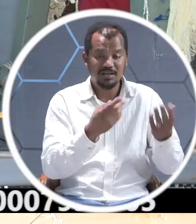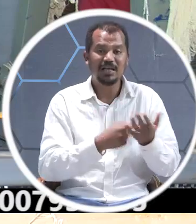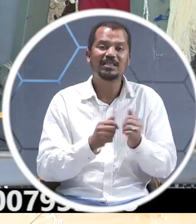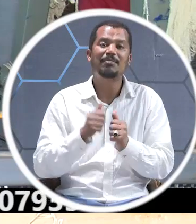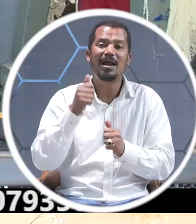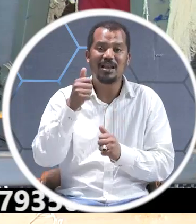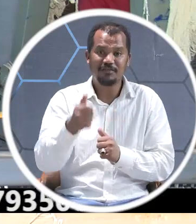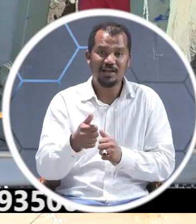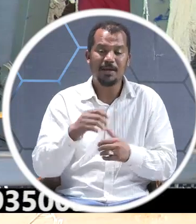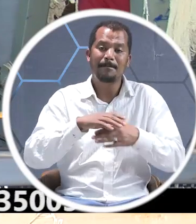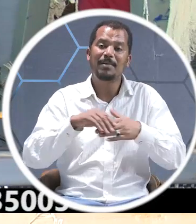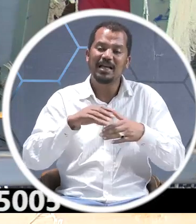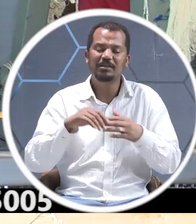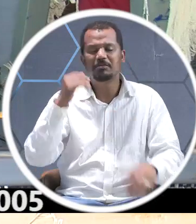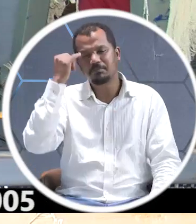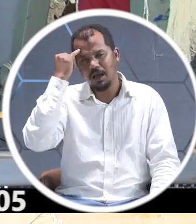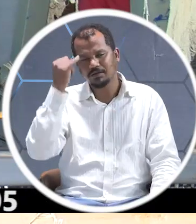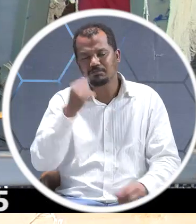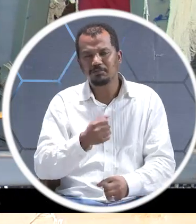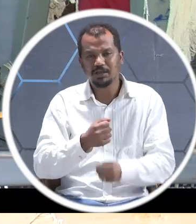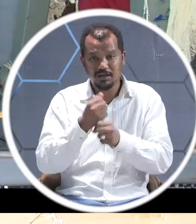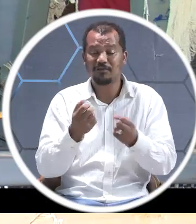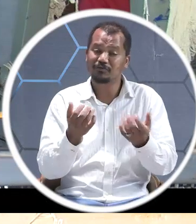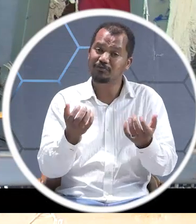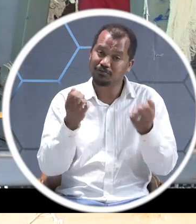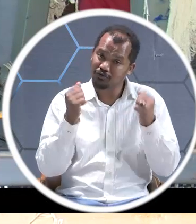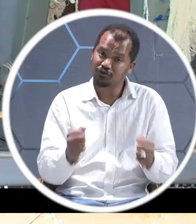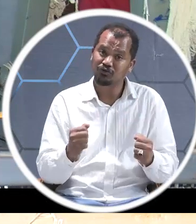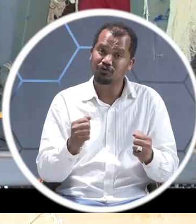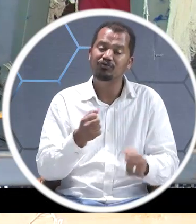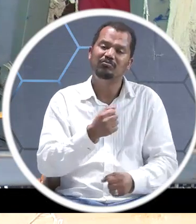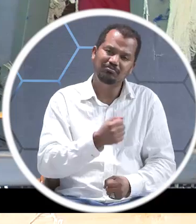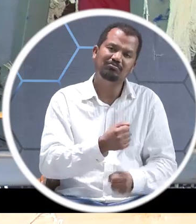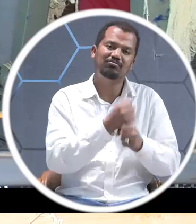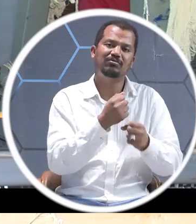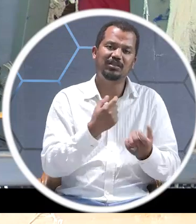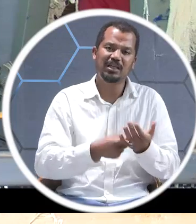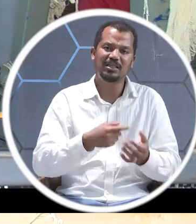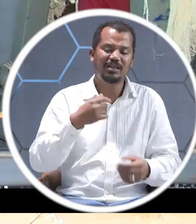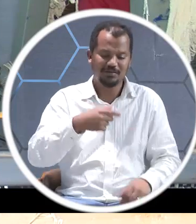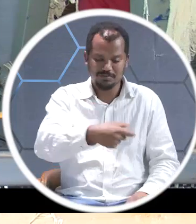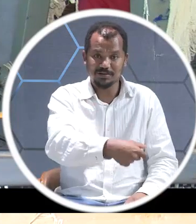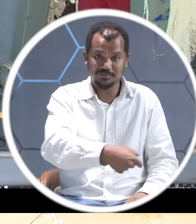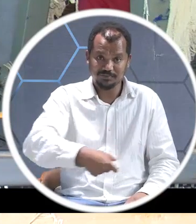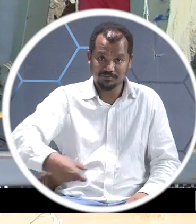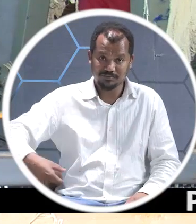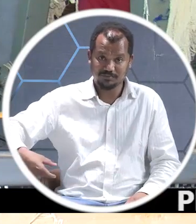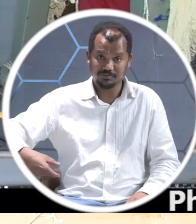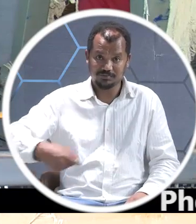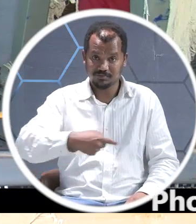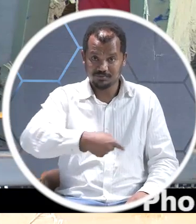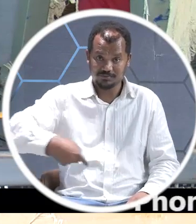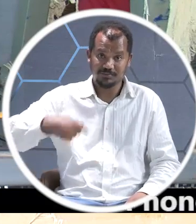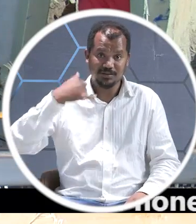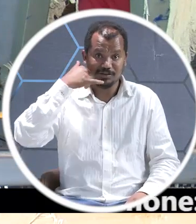ات کذاب ال فدگمو به گنزابم به حسابم مدرگفیم متچلوتنی حالا ند درگفو کزی بسر با کل به میداو یه